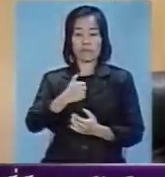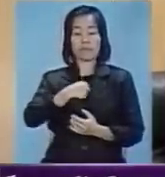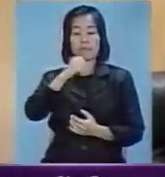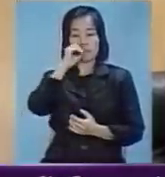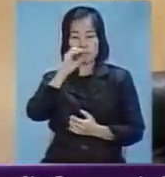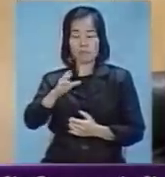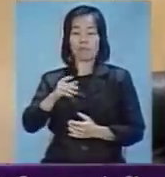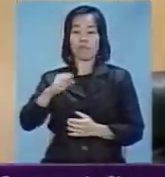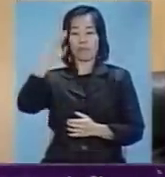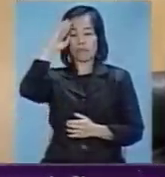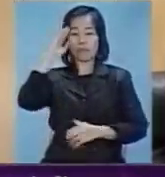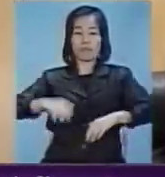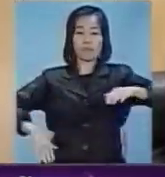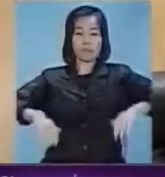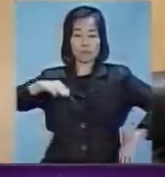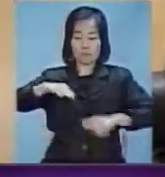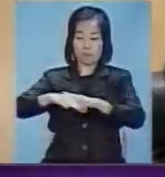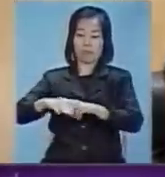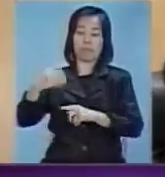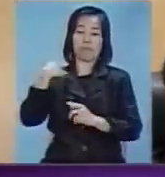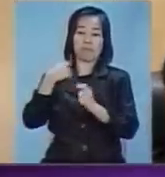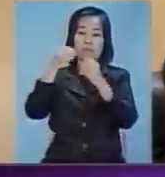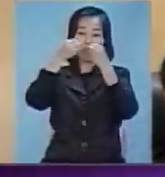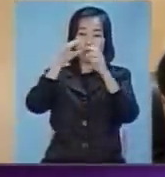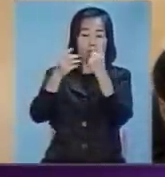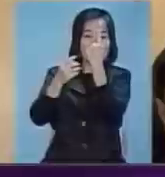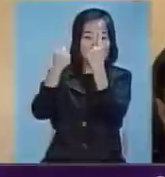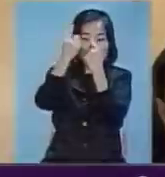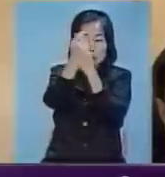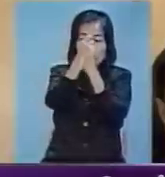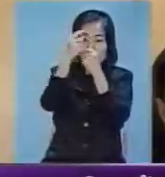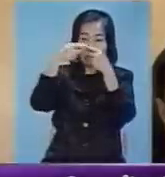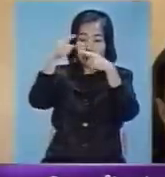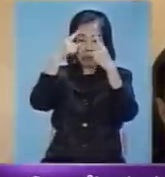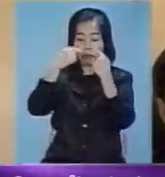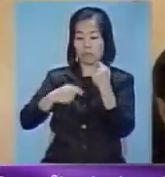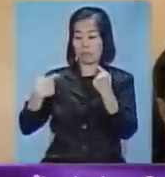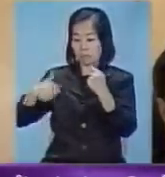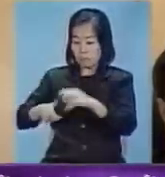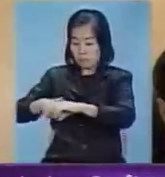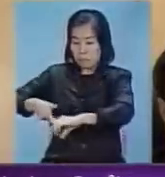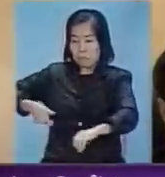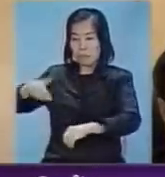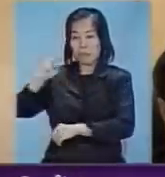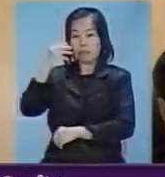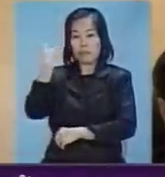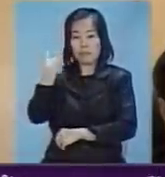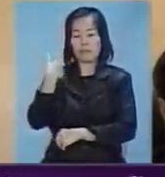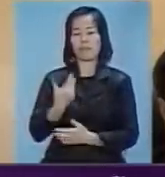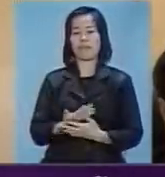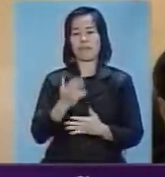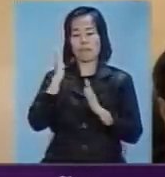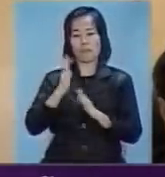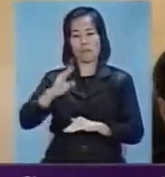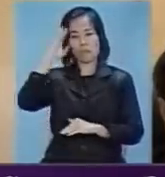เจาที่เดินมอเปล่า มีอาวุ มีกระบอง ไปให้พวกท่านยิงเจ้าที่ที่ตายนกลกหลานประชาชนนะคร